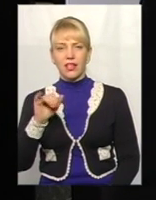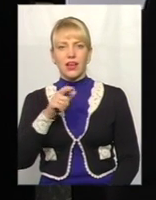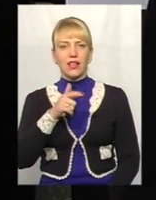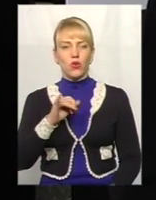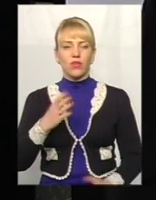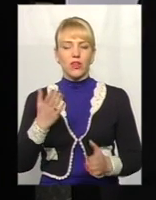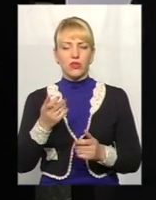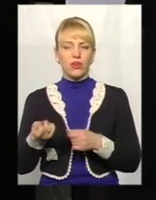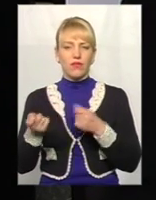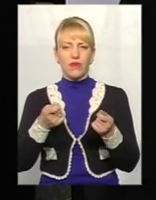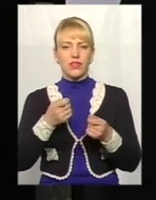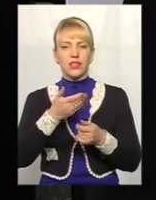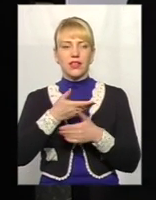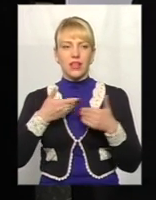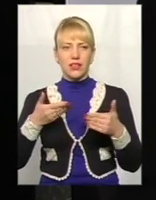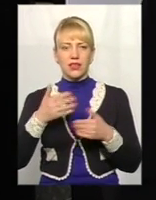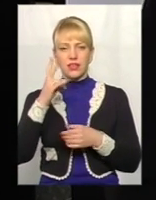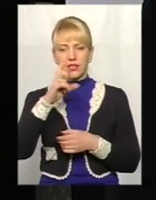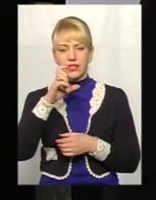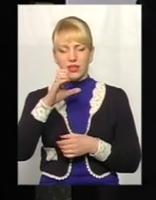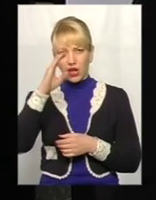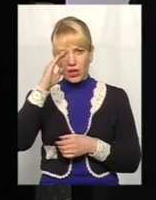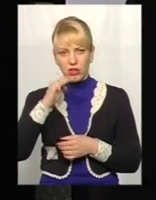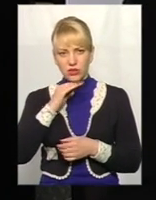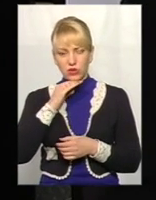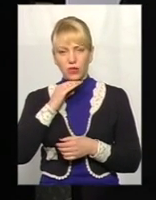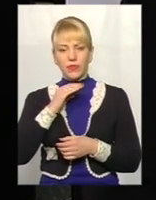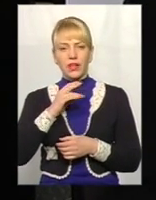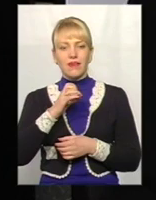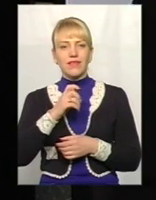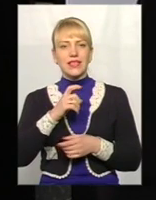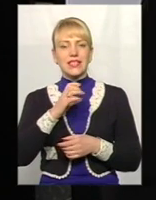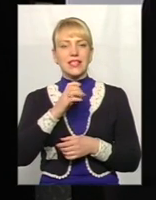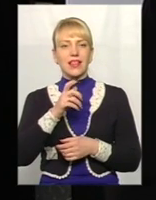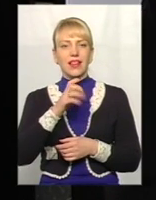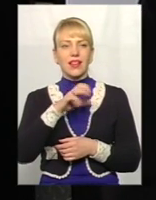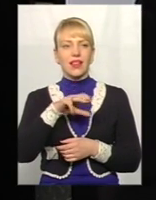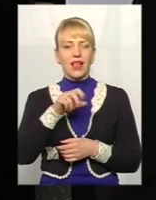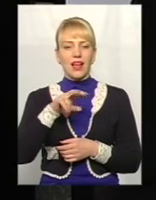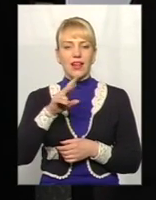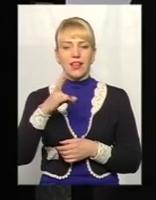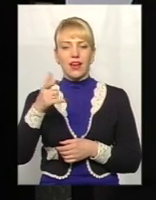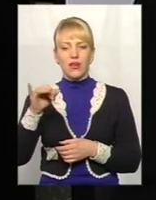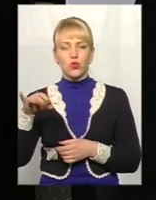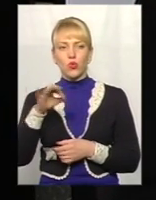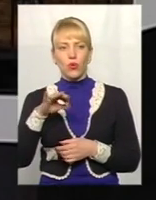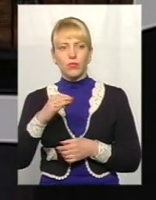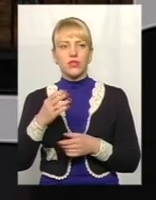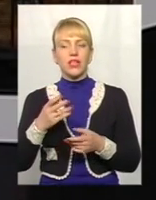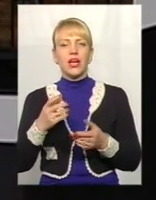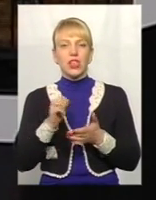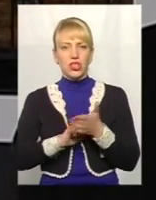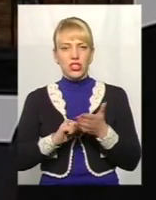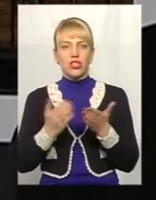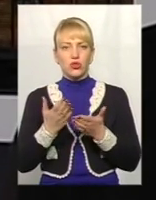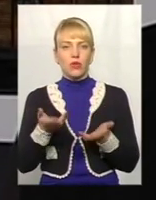у время війни в Сталінградську область, де ми через що ми всі залишилися живі. Ну,